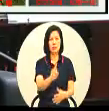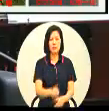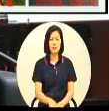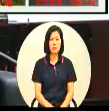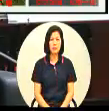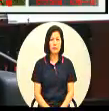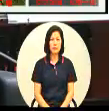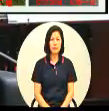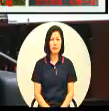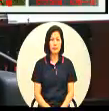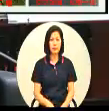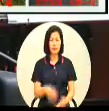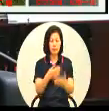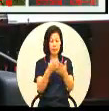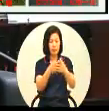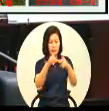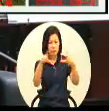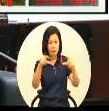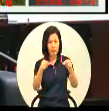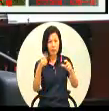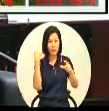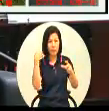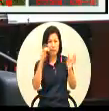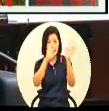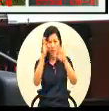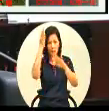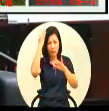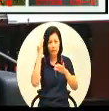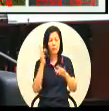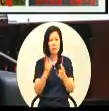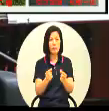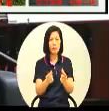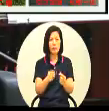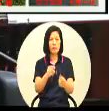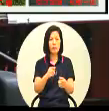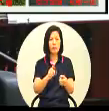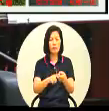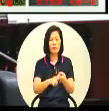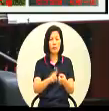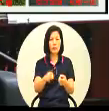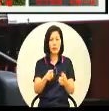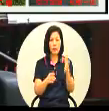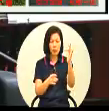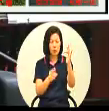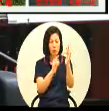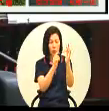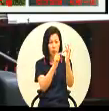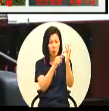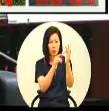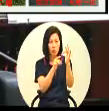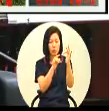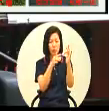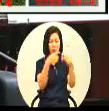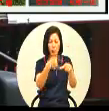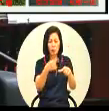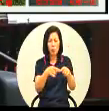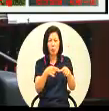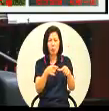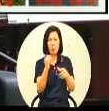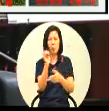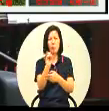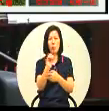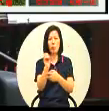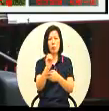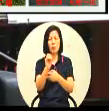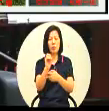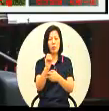看这一张哦，因为背景比较暗，这张树啊完全没有任何的树叶，这个所在